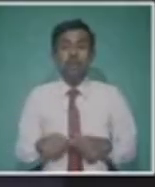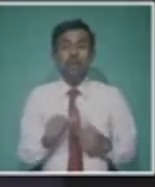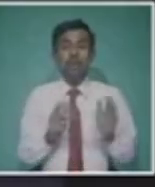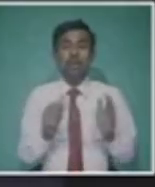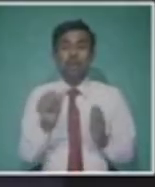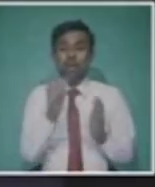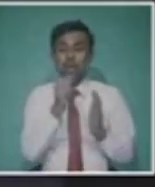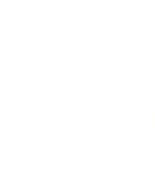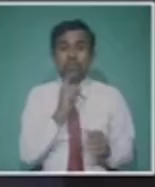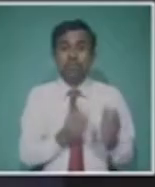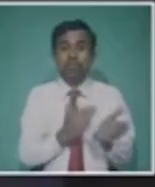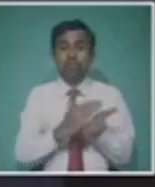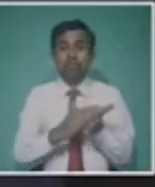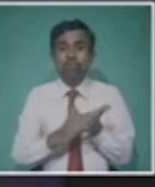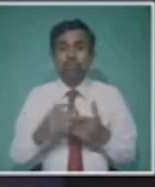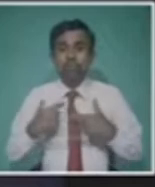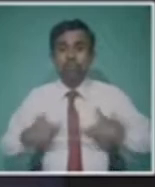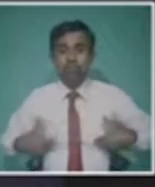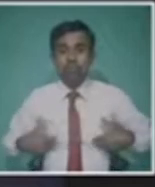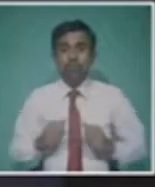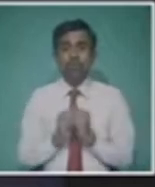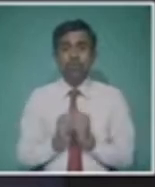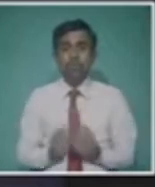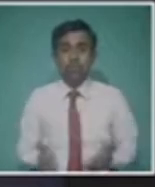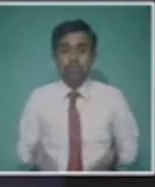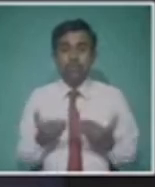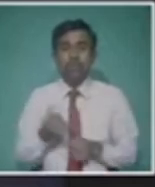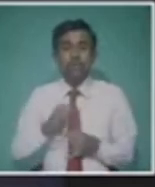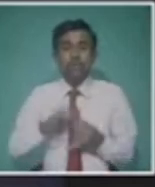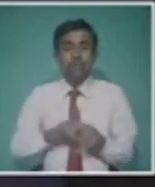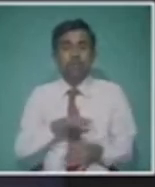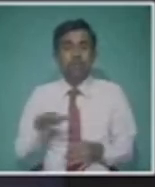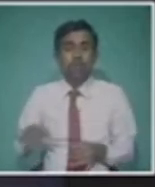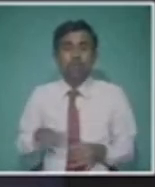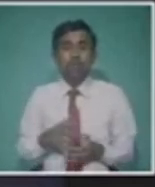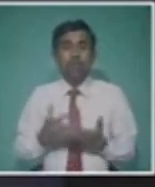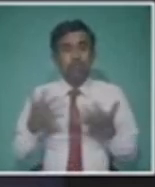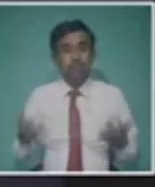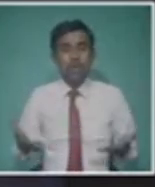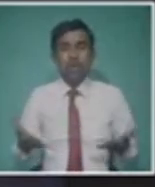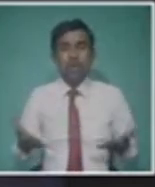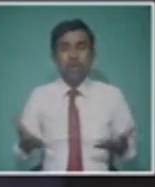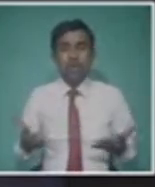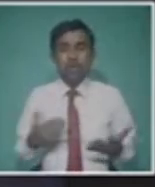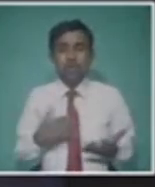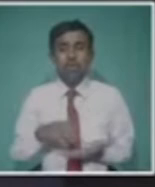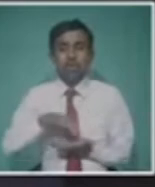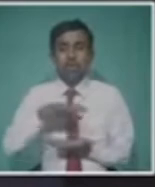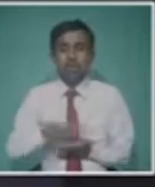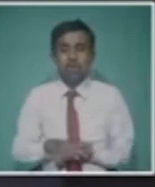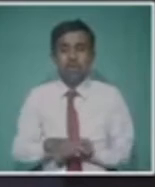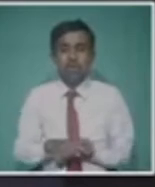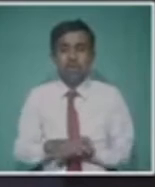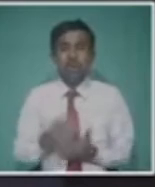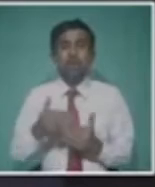පෙනීහිල්ල තමන්ගේ වෘත්තියේදී නීතිච්ච විදිහට වෘත්තිය කරගෙන යන ග්‍රාමීය ප්‍රදේශවල මහා සේවයක් කරන. මා විශ්වාස කරන මේ තීන්දුව ගන්න